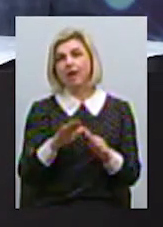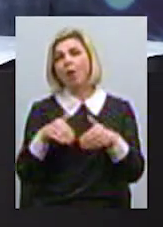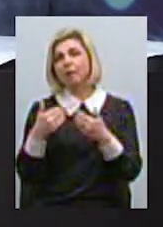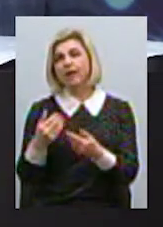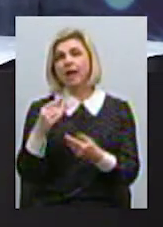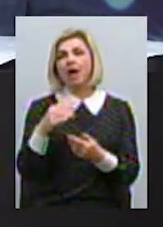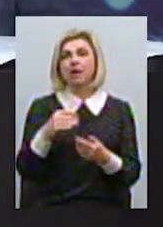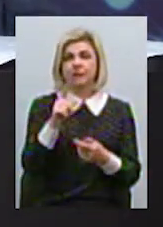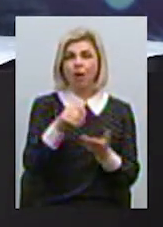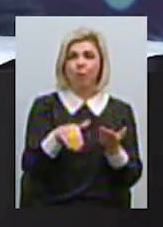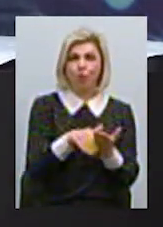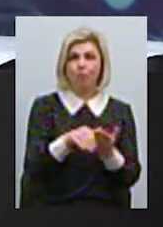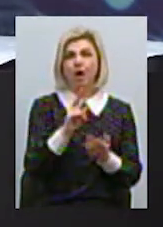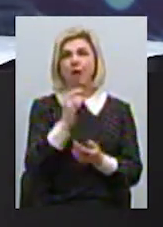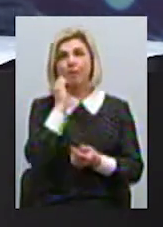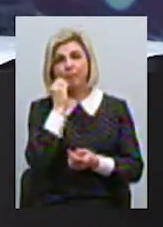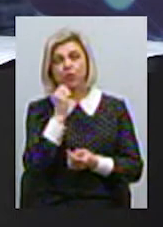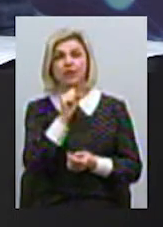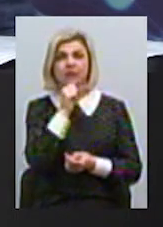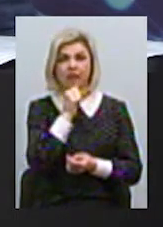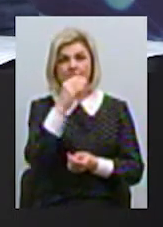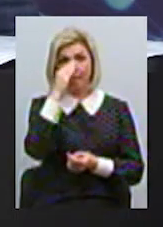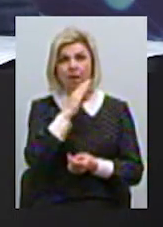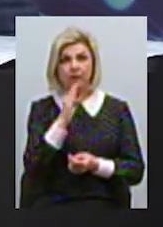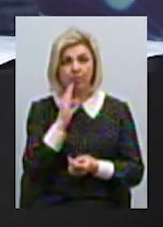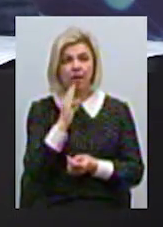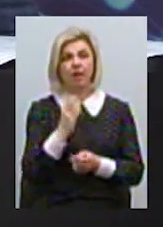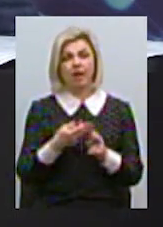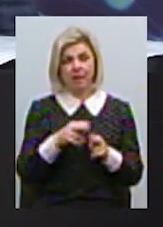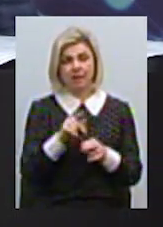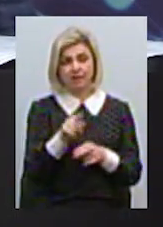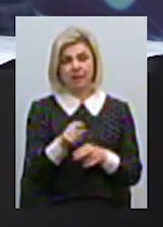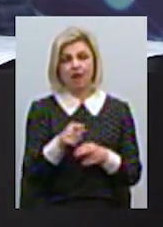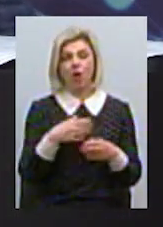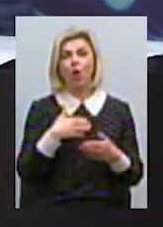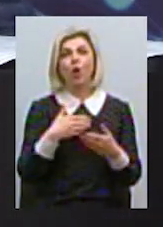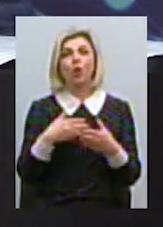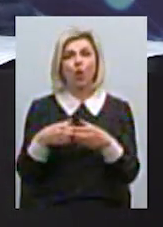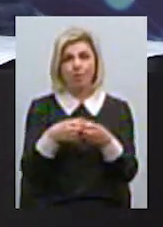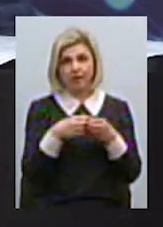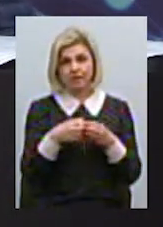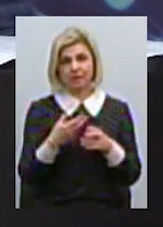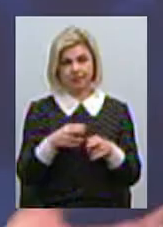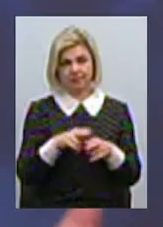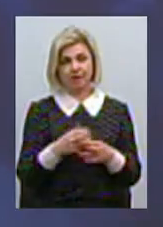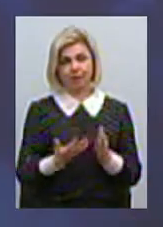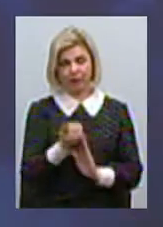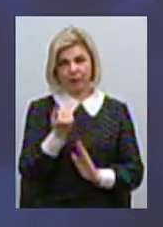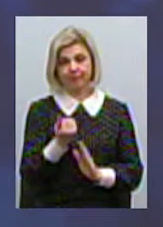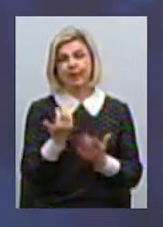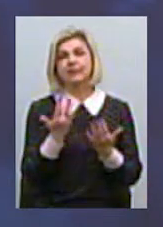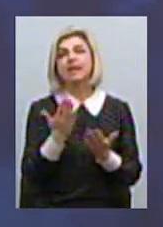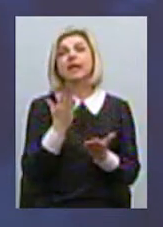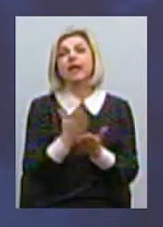допомогою, десь порадить своїй бабусі, дідусю, батько і мати, я думаю, що разом ми створимо громадянське суспільство і побудуємо праву Україну. Скільки їх сьогодні є